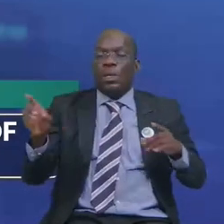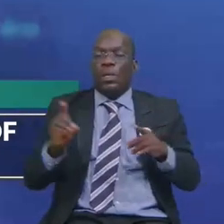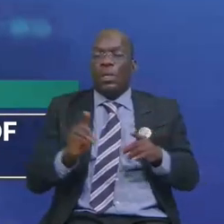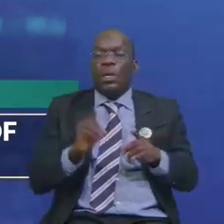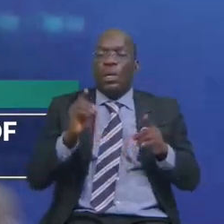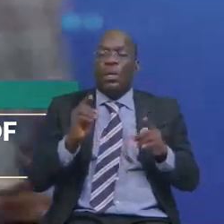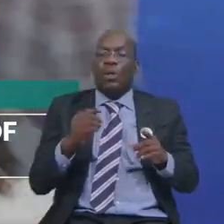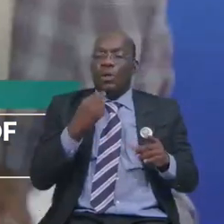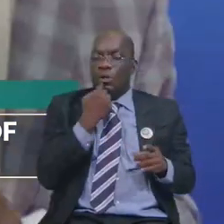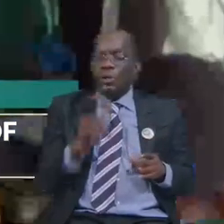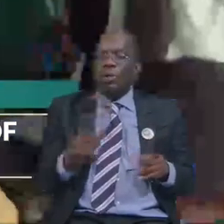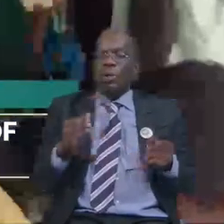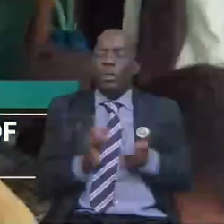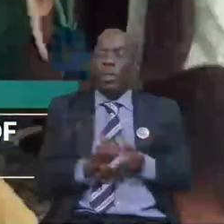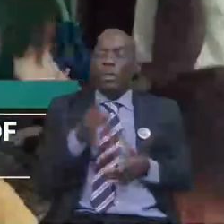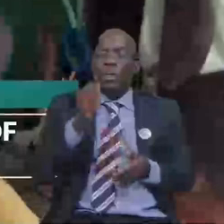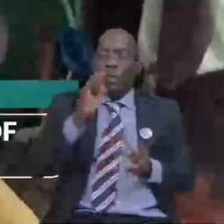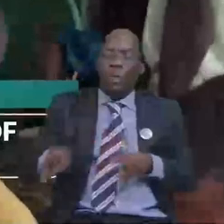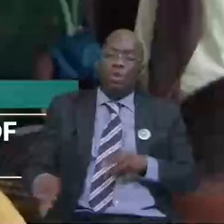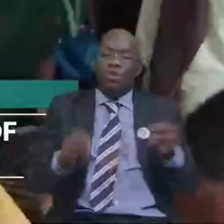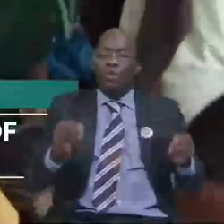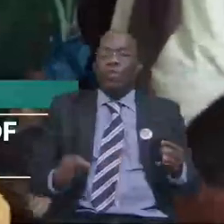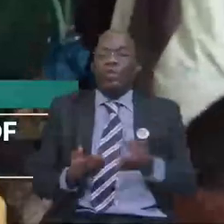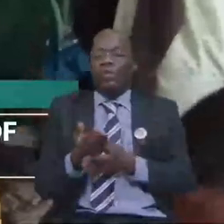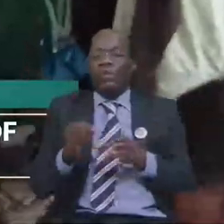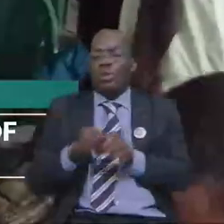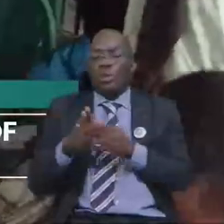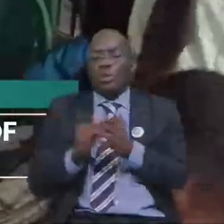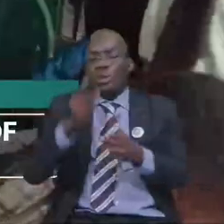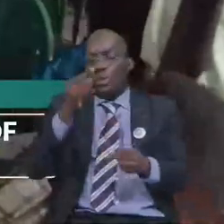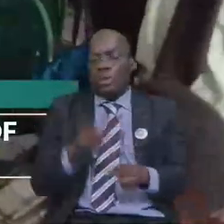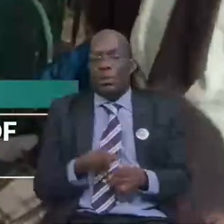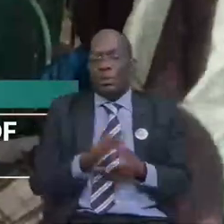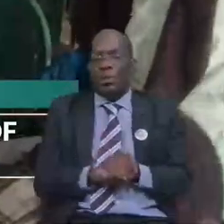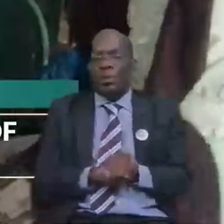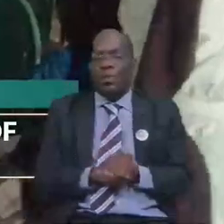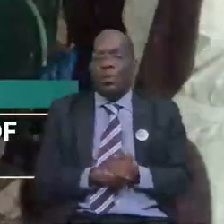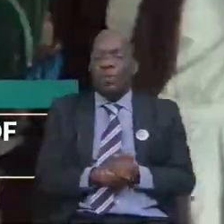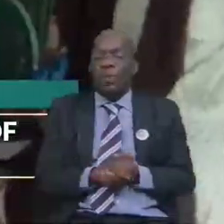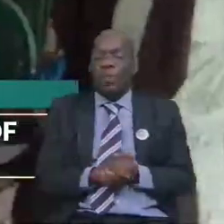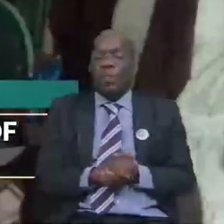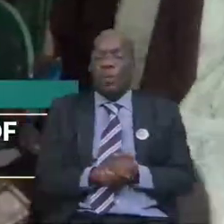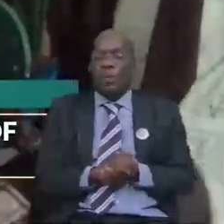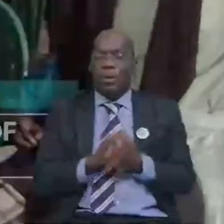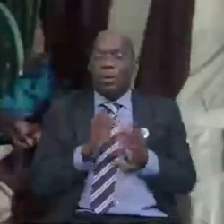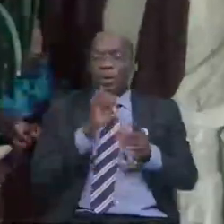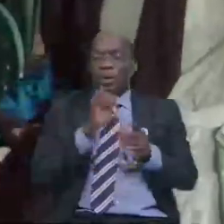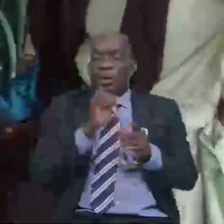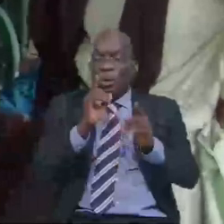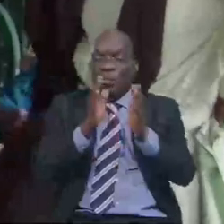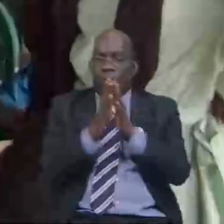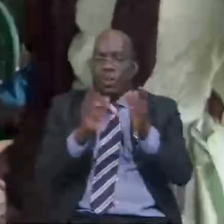que tu pourras avancer au nom de Jésus ou la bouche et par la Dieu dans la